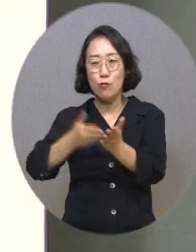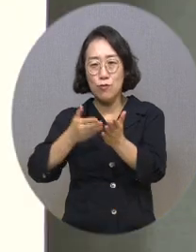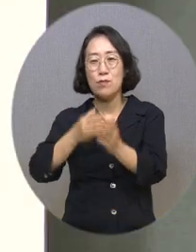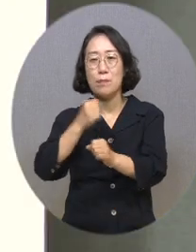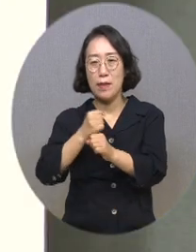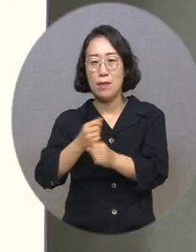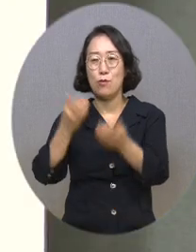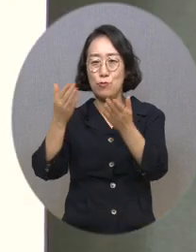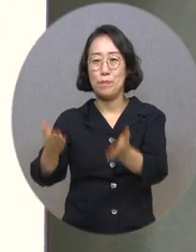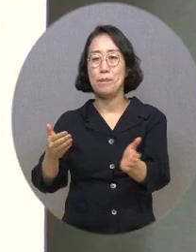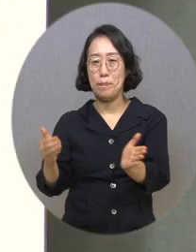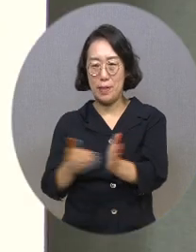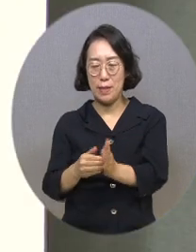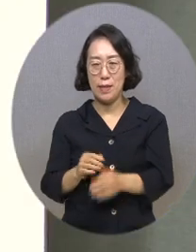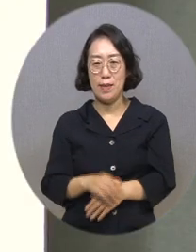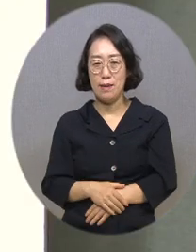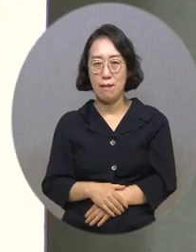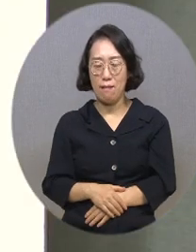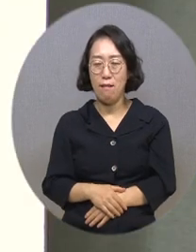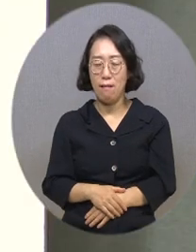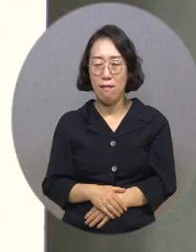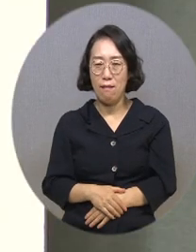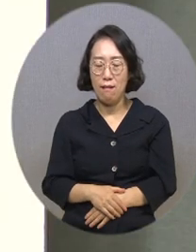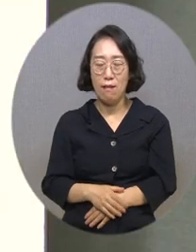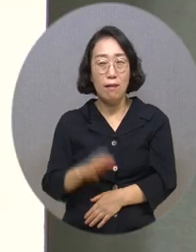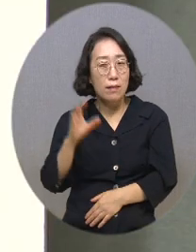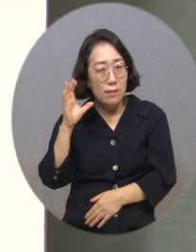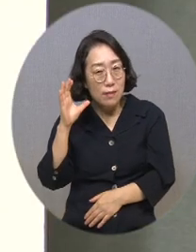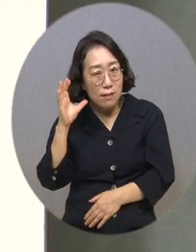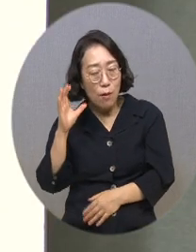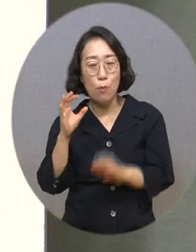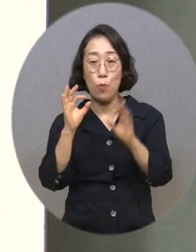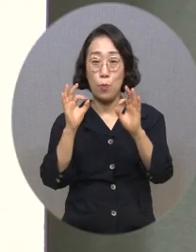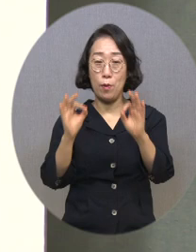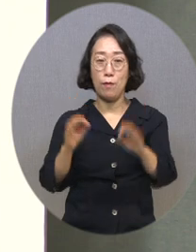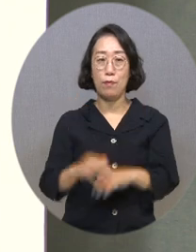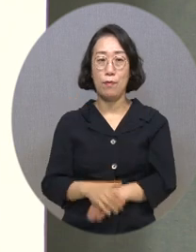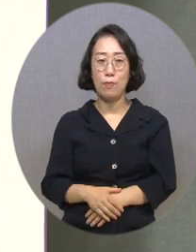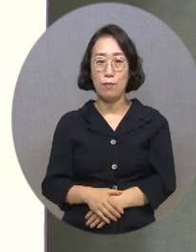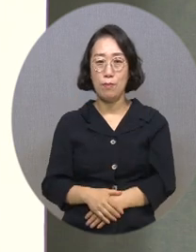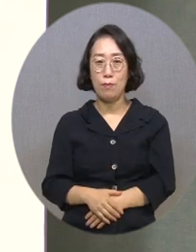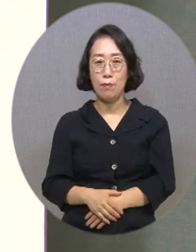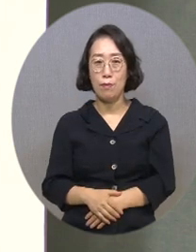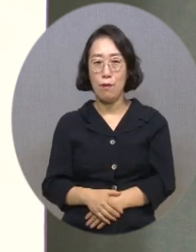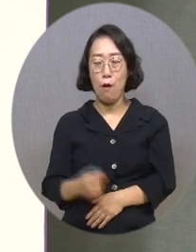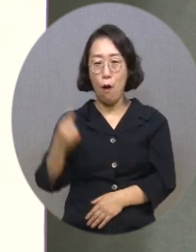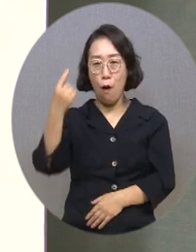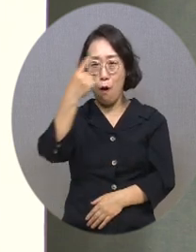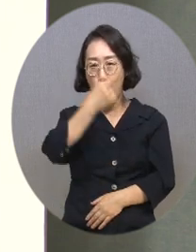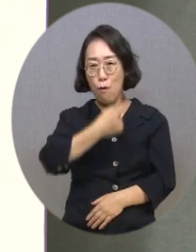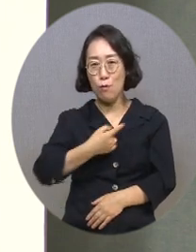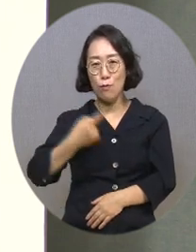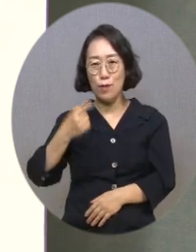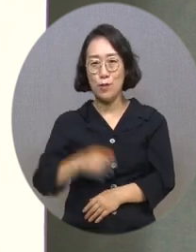그렇군요. 근데 지금 얘기를 이렇게 듣다 보면은 조금 얼굴을